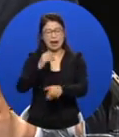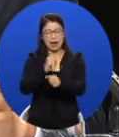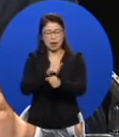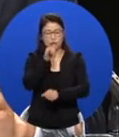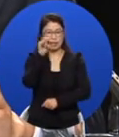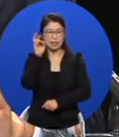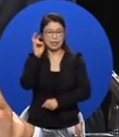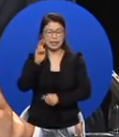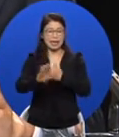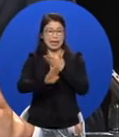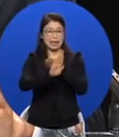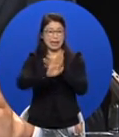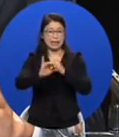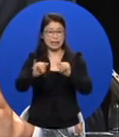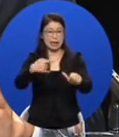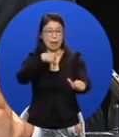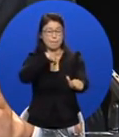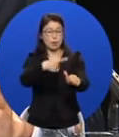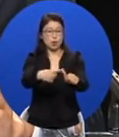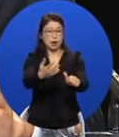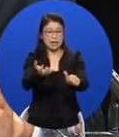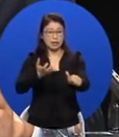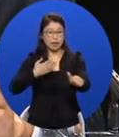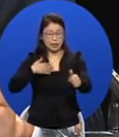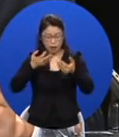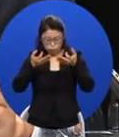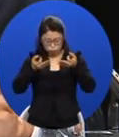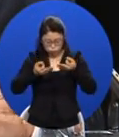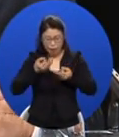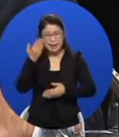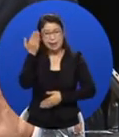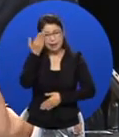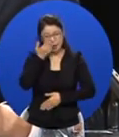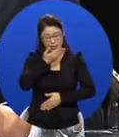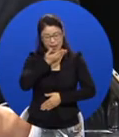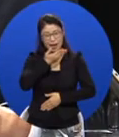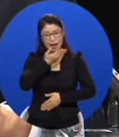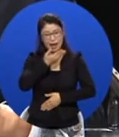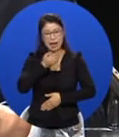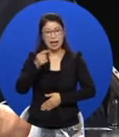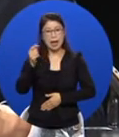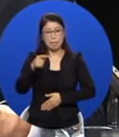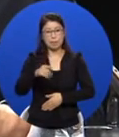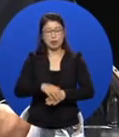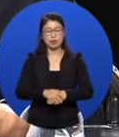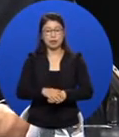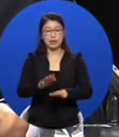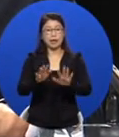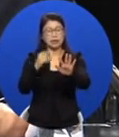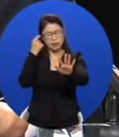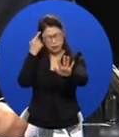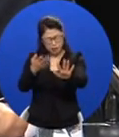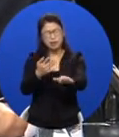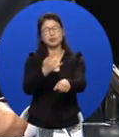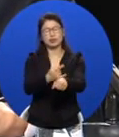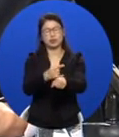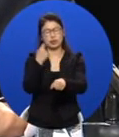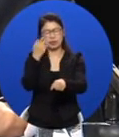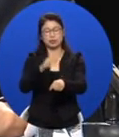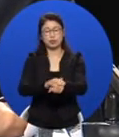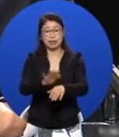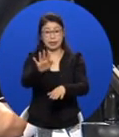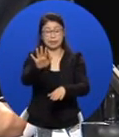남한테 비난하기 전에 과연 자기 자신은 좀 깨끗한가도 한번 되돌아보시기 바랍니다. 잠깐만요. 네. 그리고